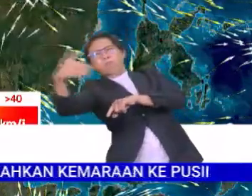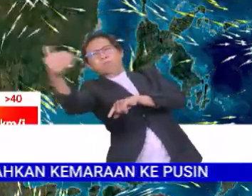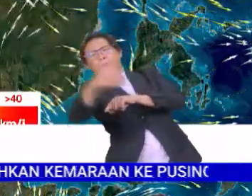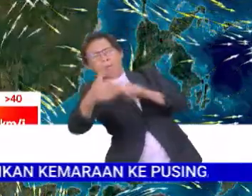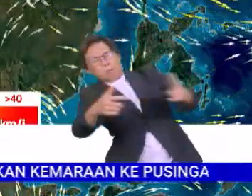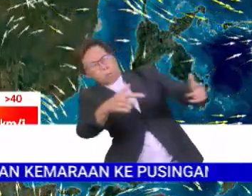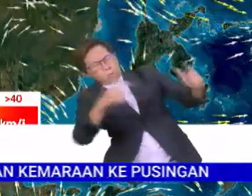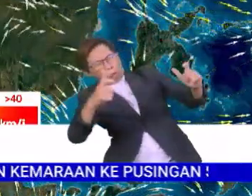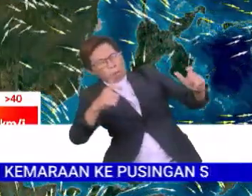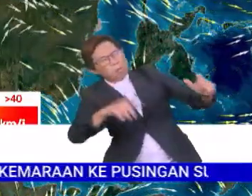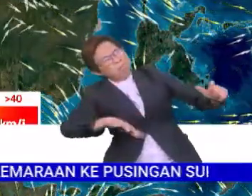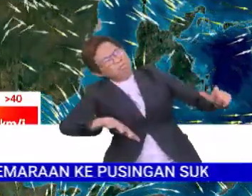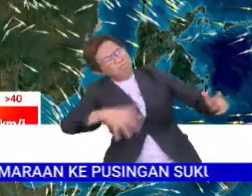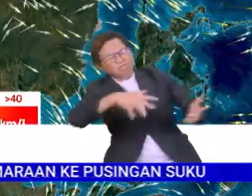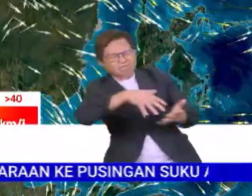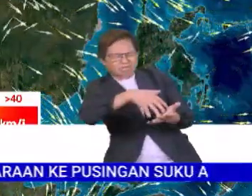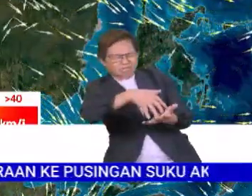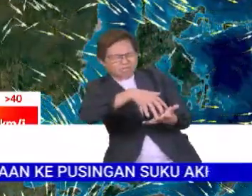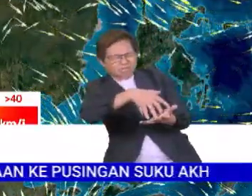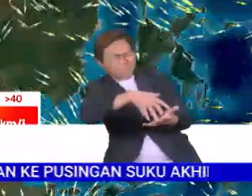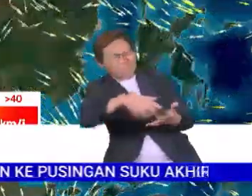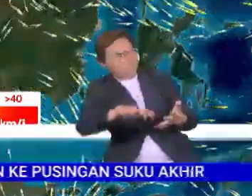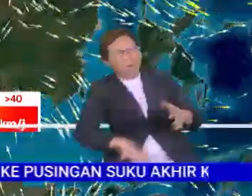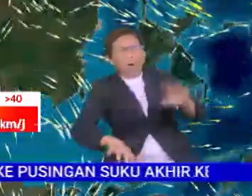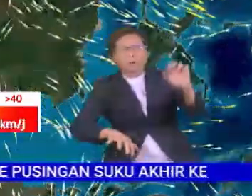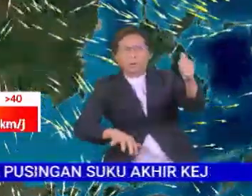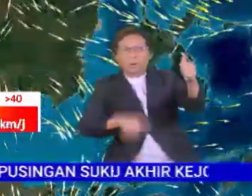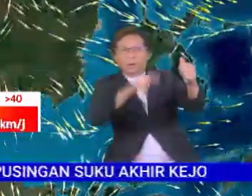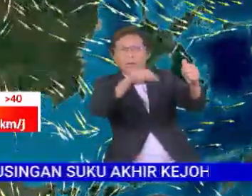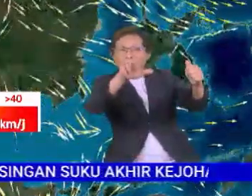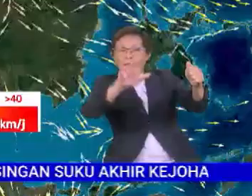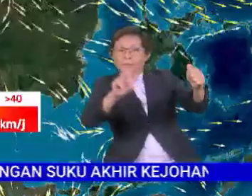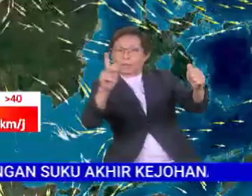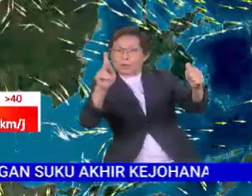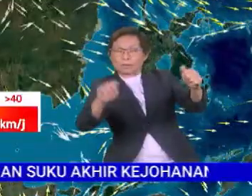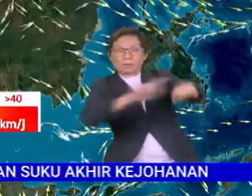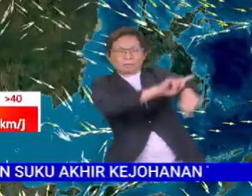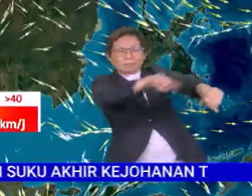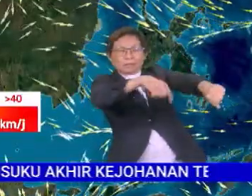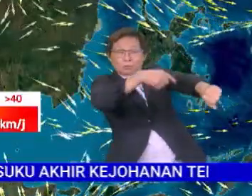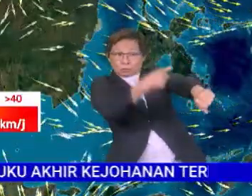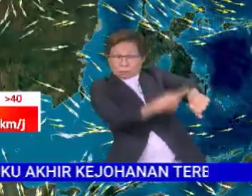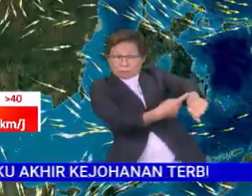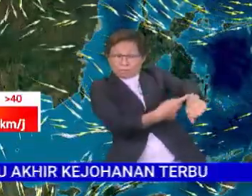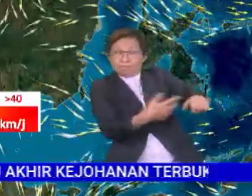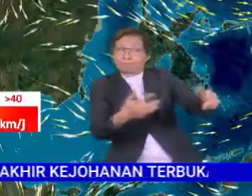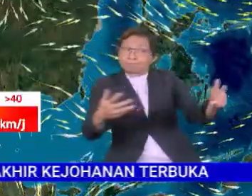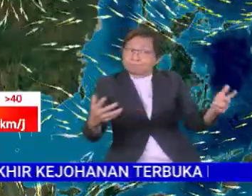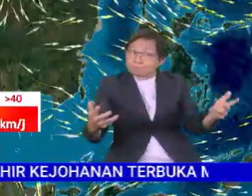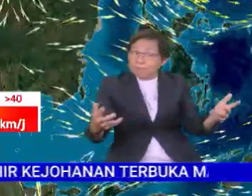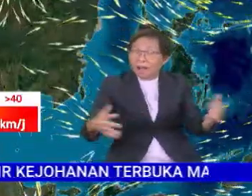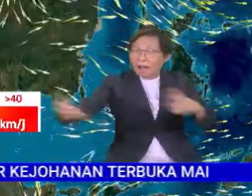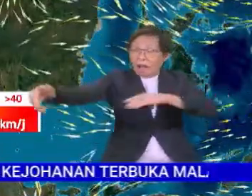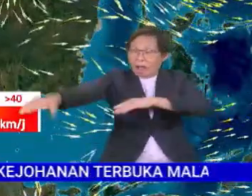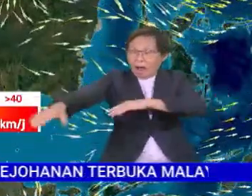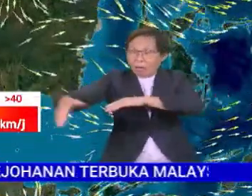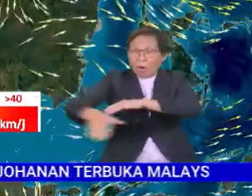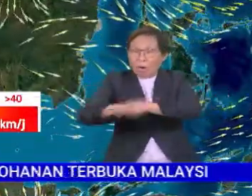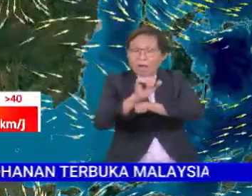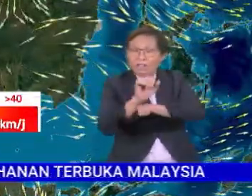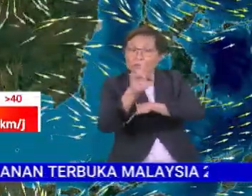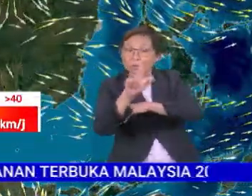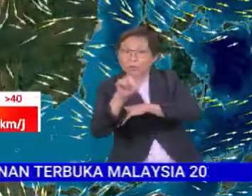dengan kelajuan yang agak lemah, iaitu sekitar 10 hingga 30 km sejam. Namun demikian, di Laut